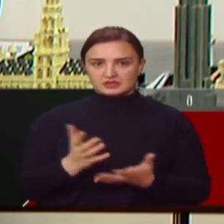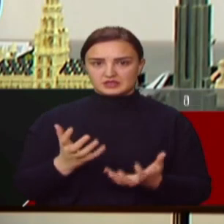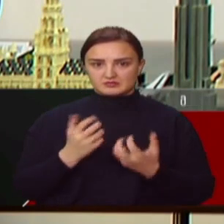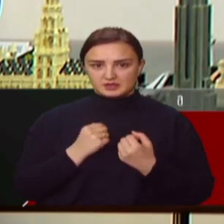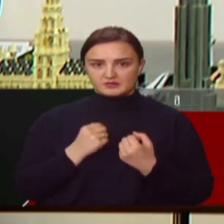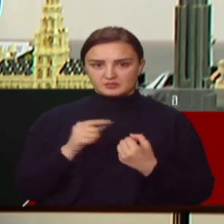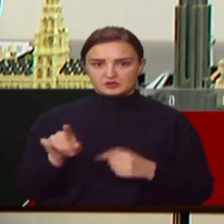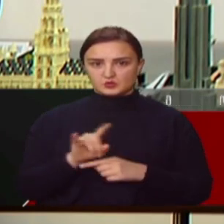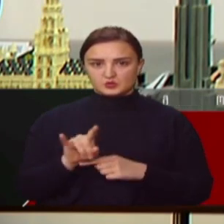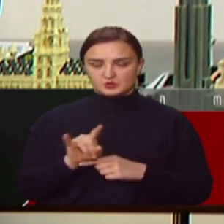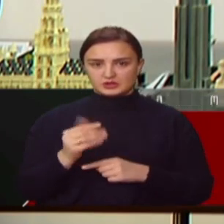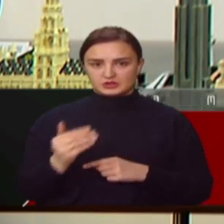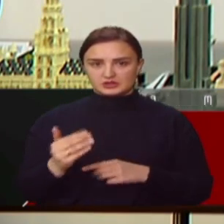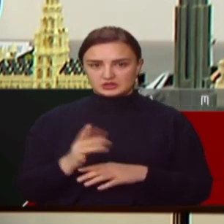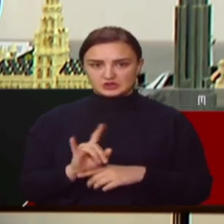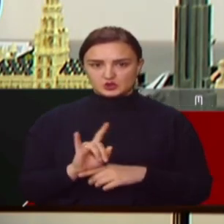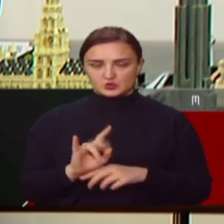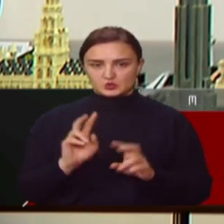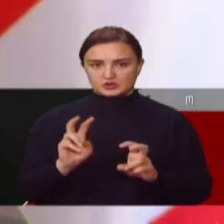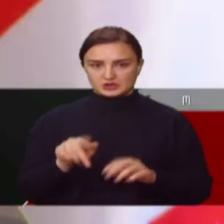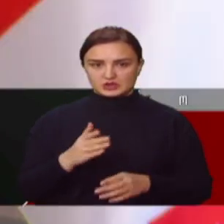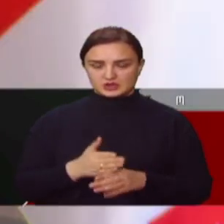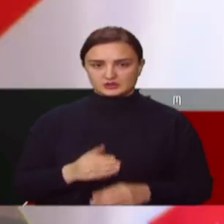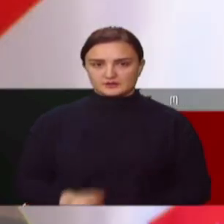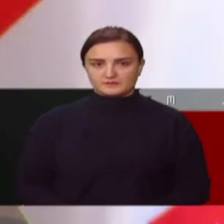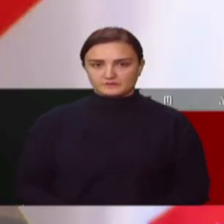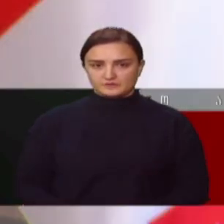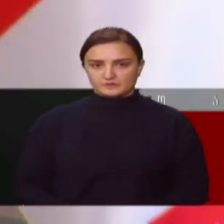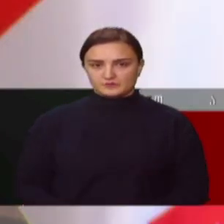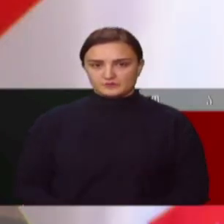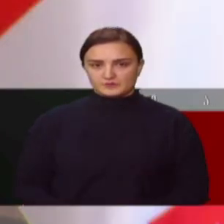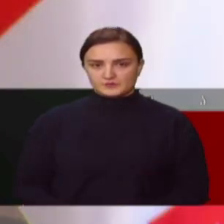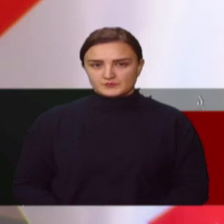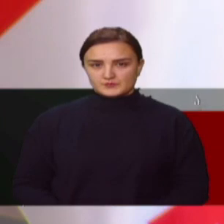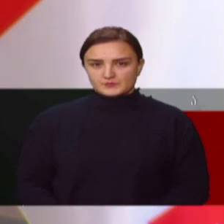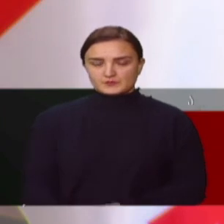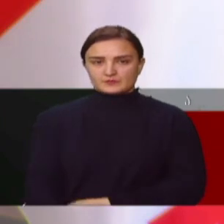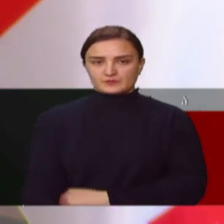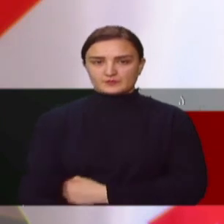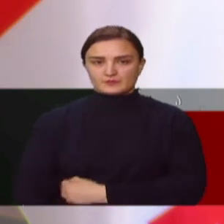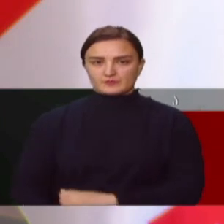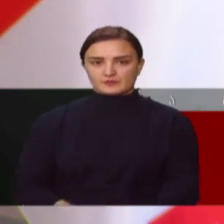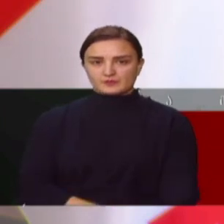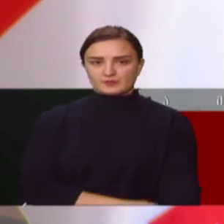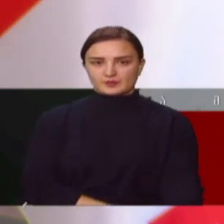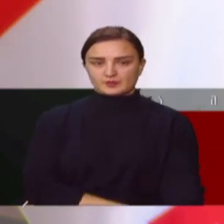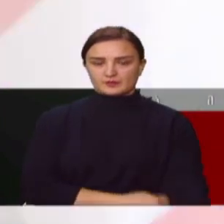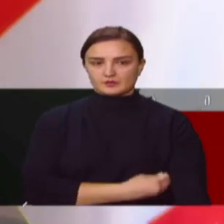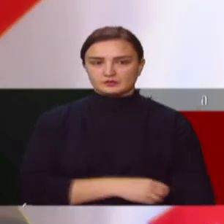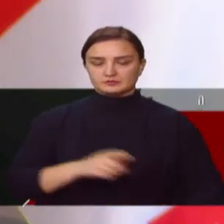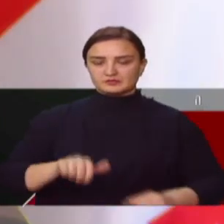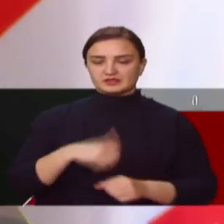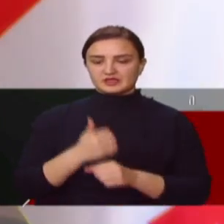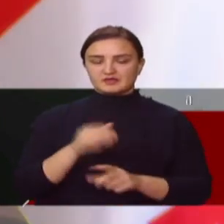ისიც ტყუილისკენ არის და სიცრუისკენ არის ორიენტირებული. ოპოზიციამ განაცხადა, რომ რადიკალური პროცესები არის მათი მთავარი